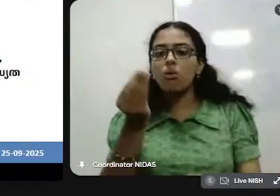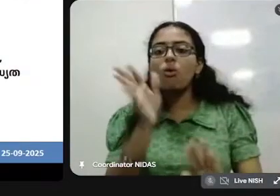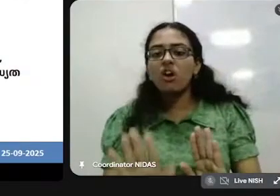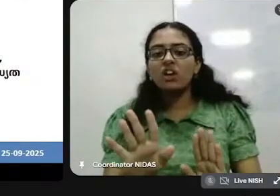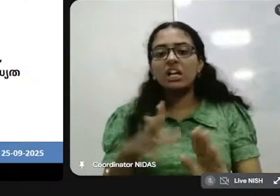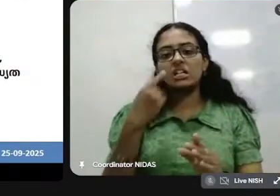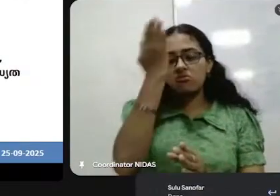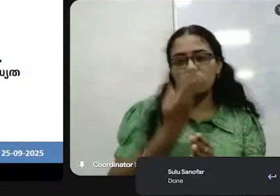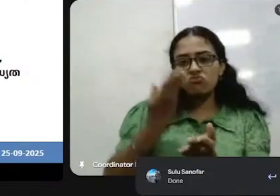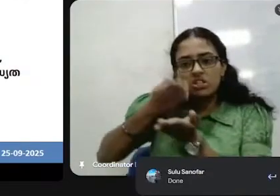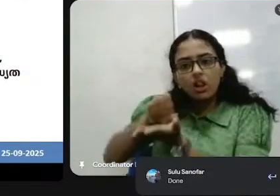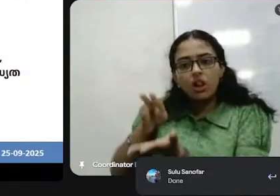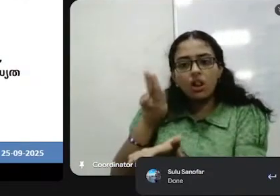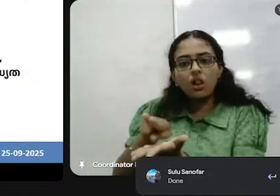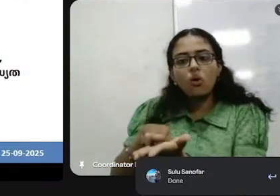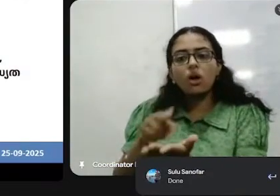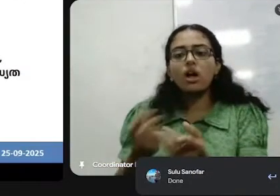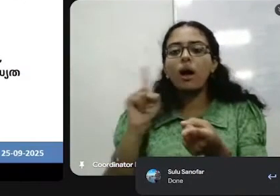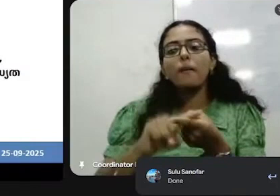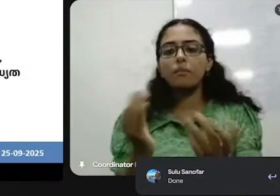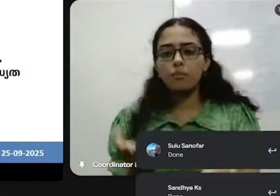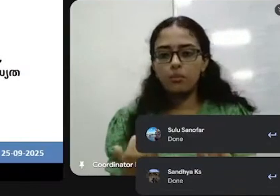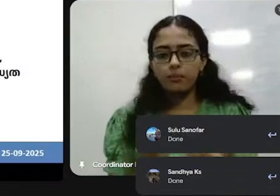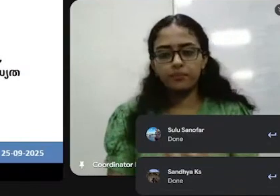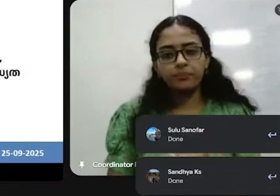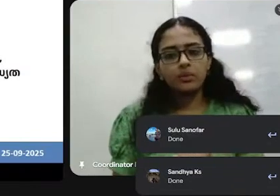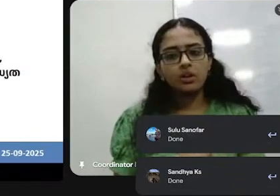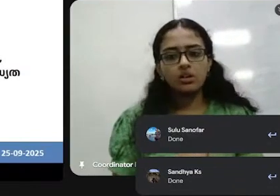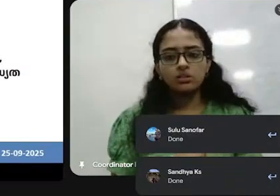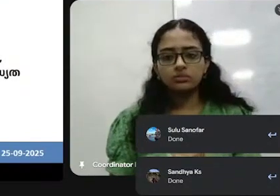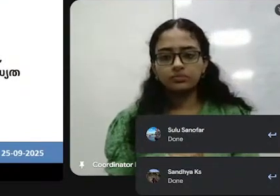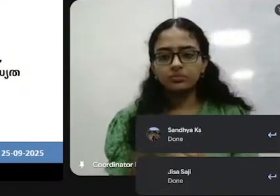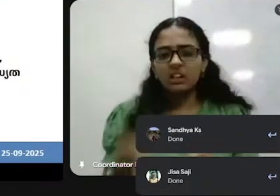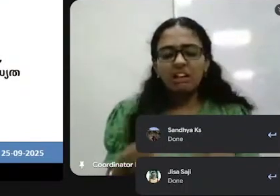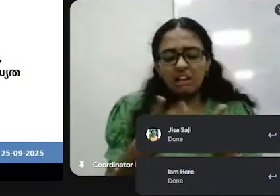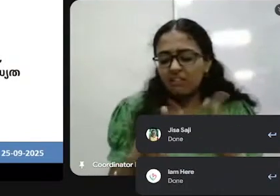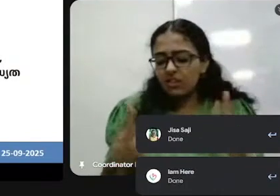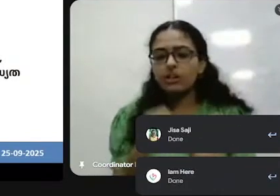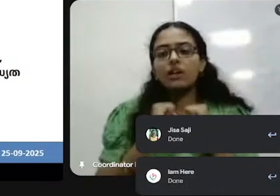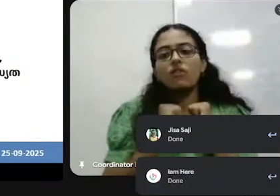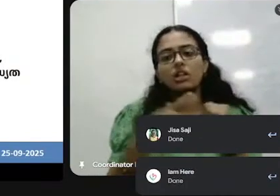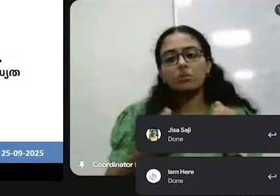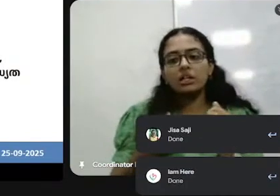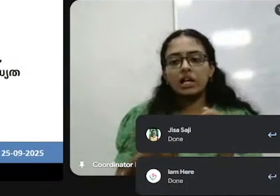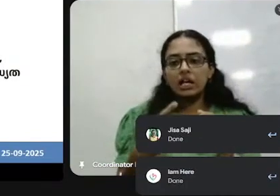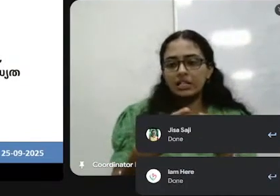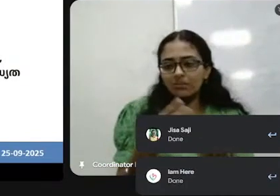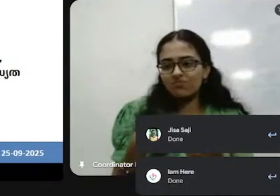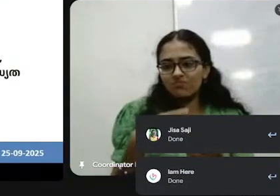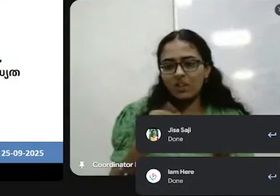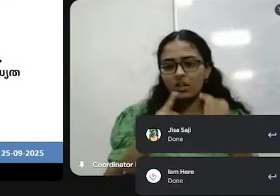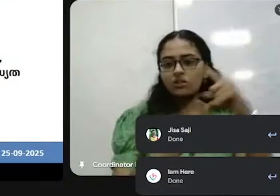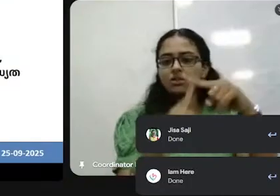സ്ട്രോക്കിനുള്ള സാധ്യതയുണ്ട്. അതേപോലെ പുകയില ഉപയോഗം, മദ്യപാനം, ആ ബുദ്ധിമുട്ടുകളൊക്കെ സ്ട്രോക്കിന് വഴിതെളിക്കും.